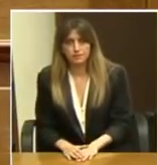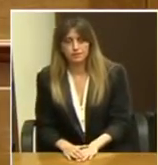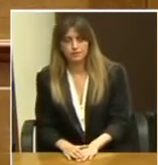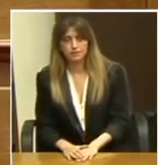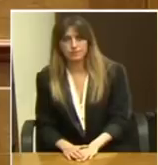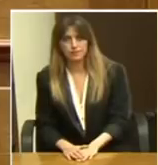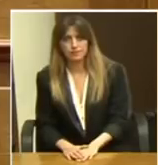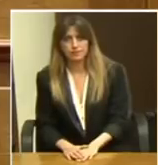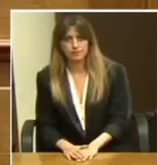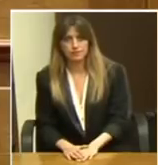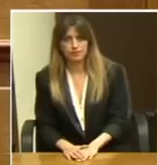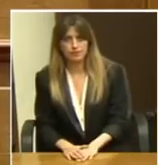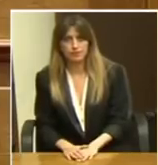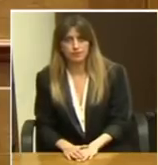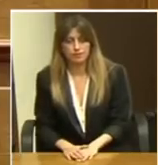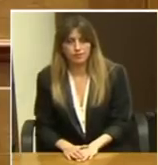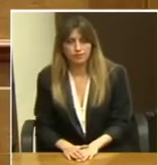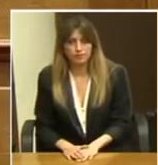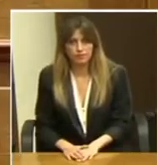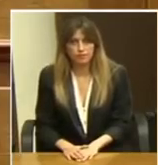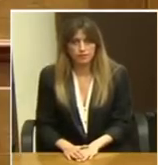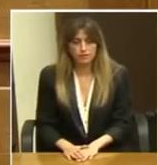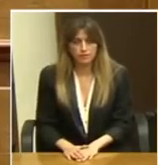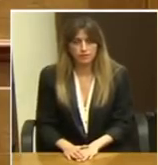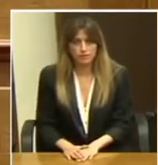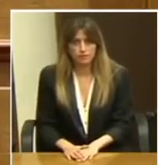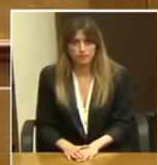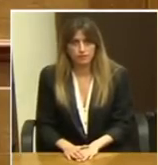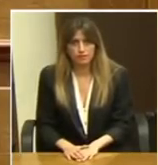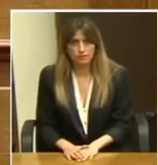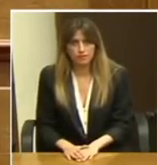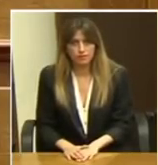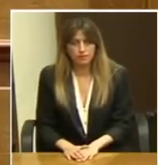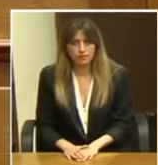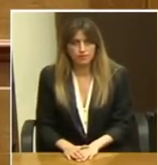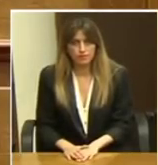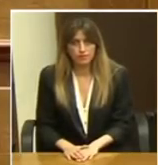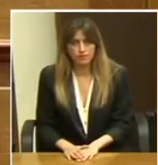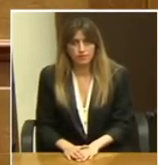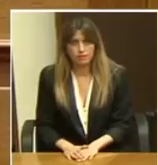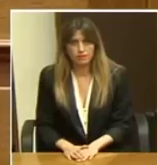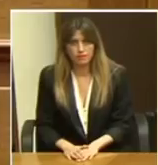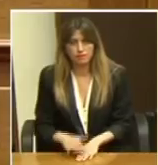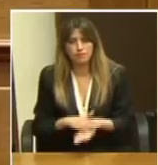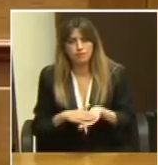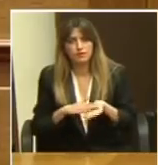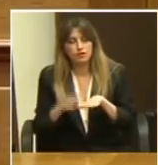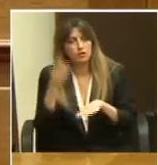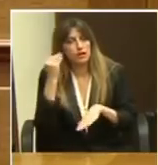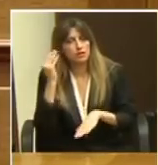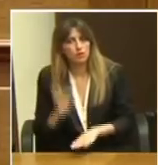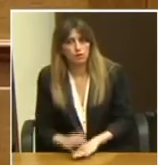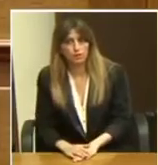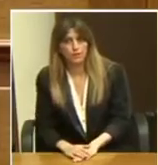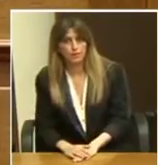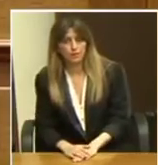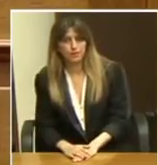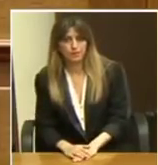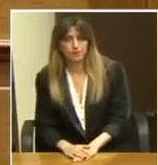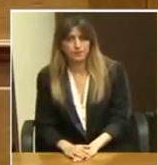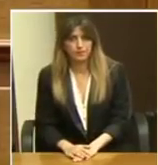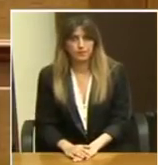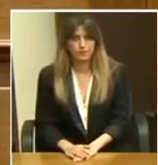που ο Καραμαλής, ο Κώστας Καραμαλής, ονόμαζε ο Σάκρα και ανακοίνονται να συνεργαστεί ποτέ μαζί τους. Τώρα